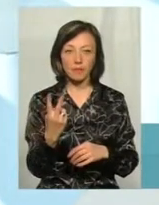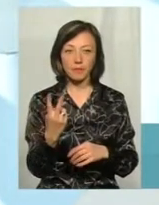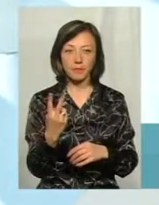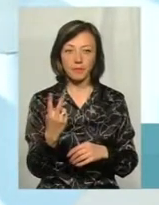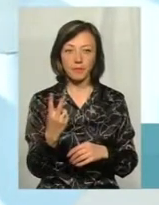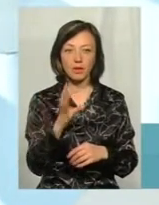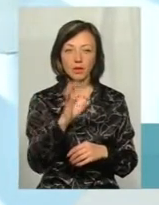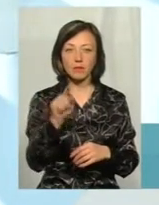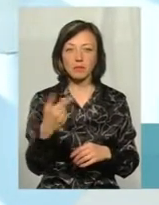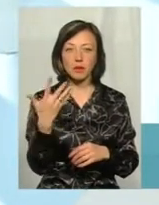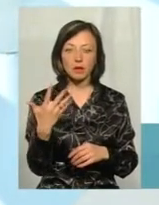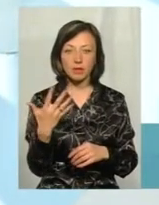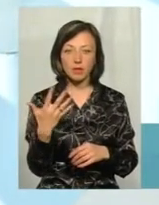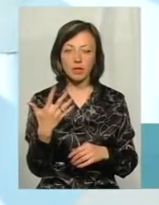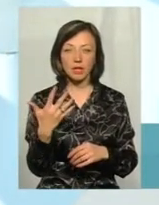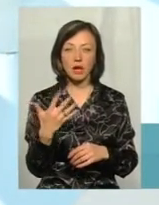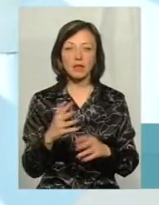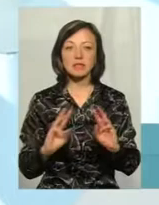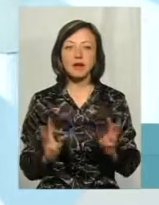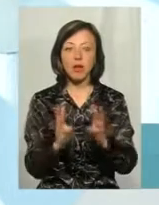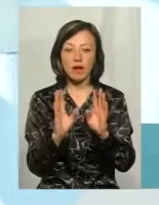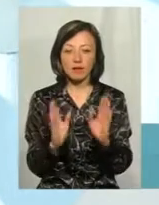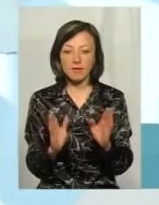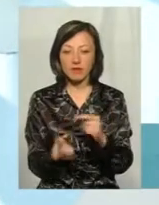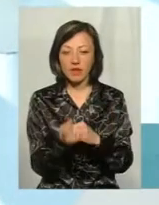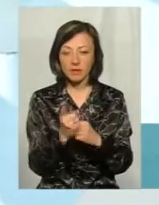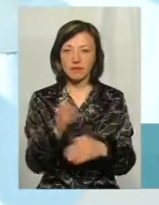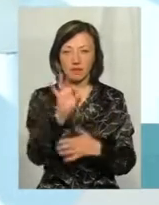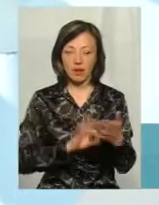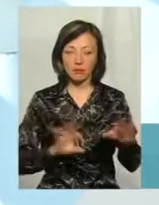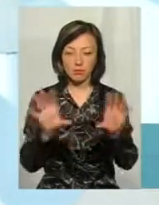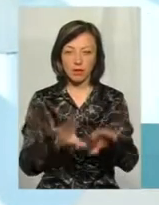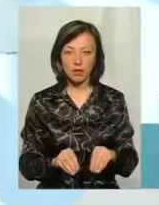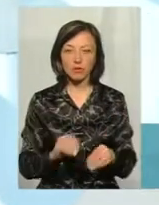значить, 0,5, тобто загоряння тільки. І завдяки тому,